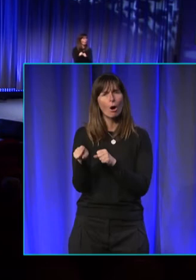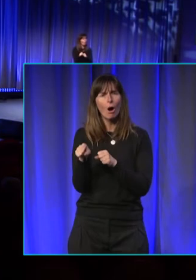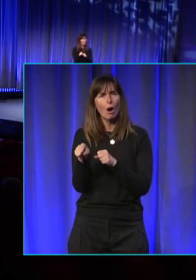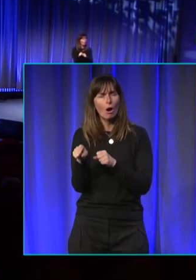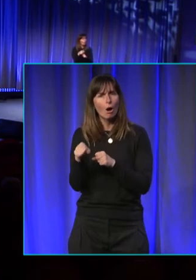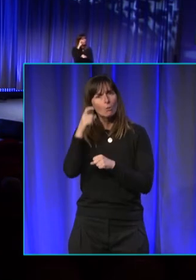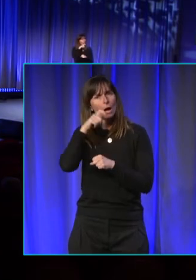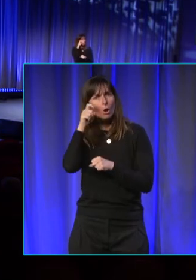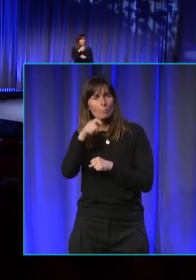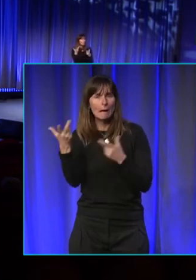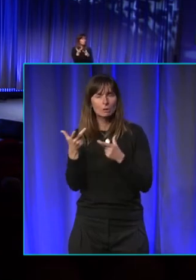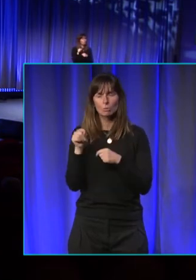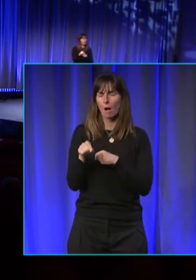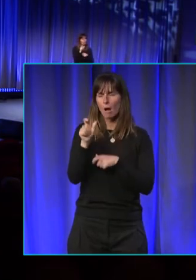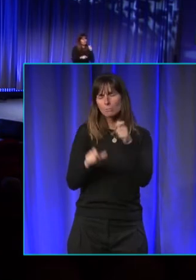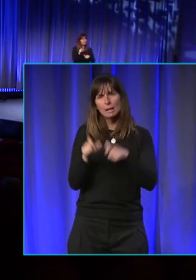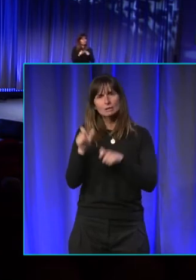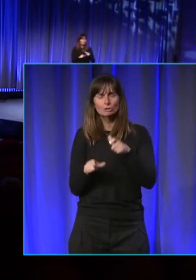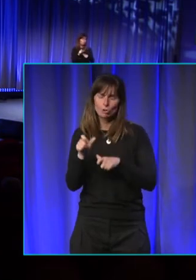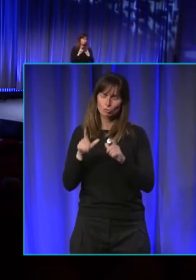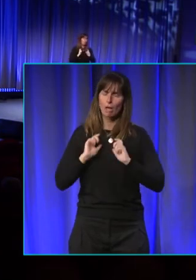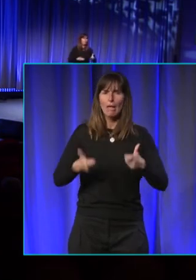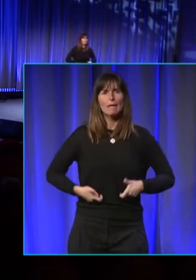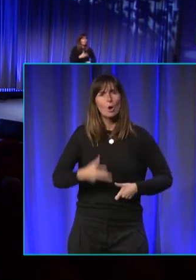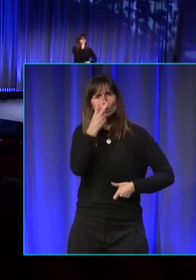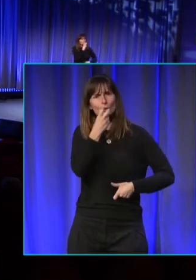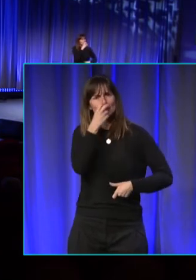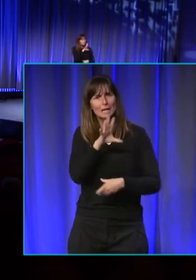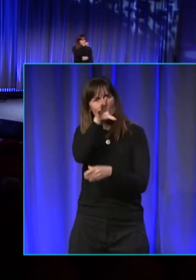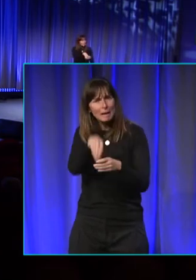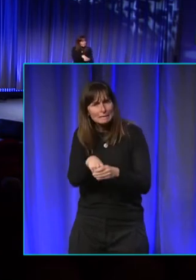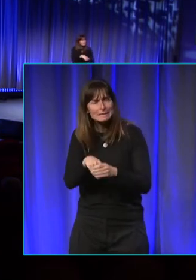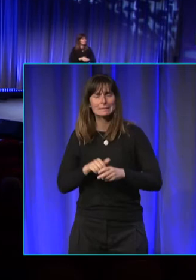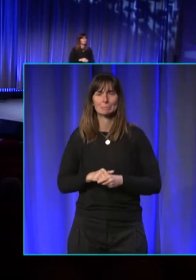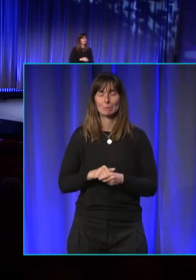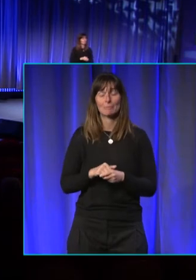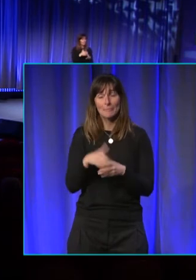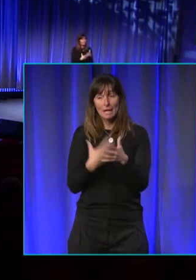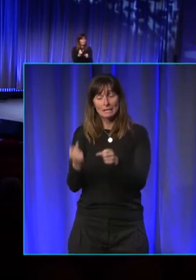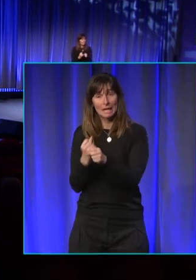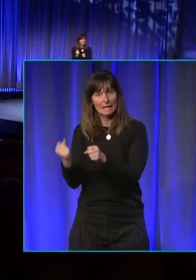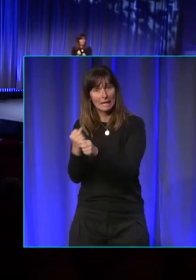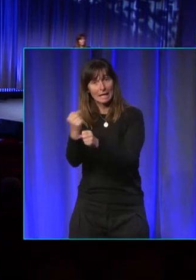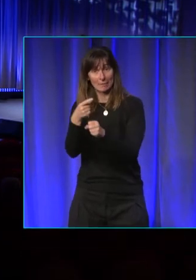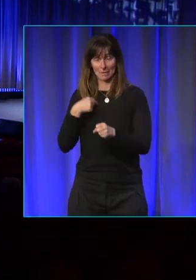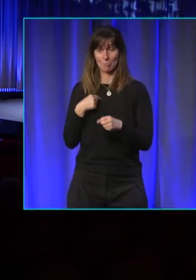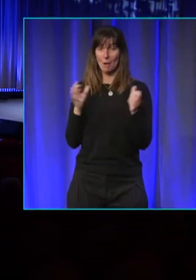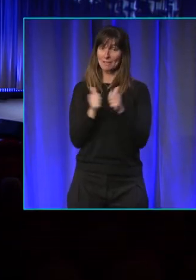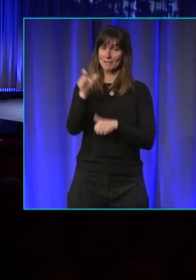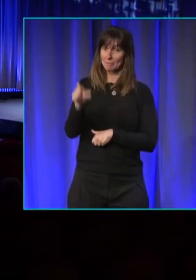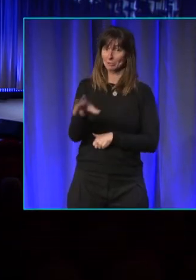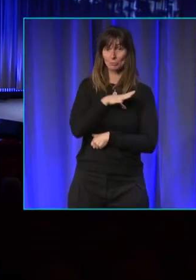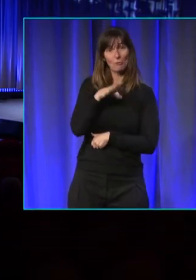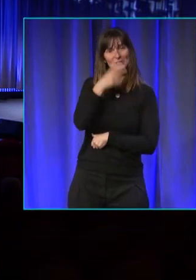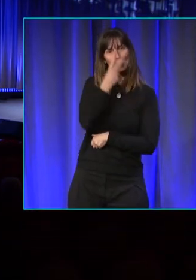des familles tziganes, donc il y a énormément d'écoles de cirque qui se sont créées. J'ai été avec un prof de cirque qui, lui,